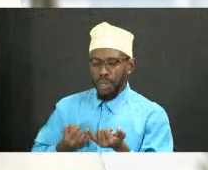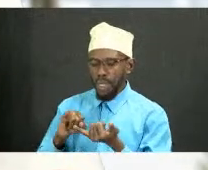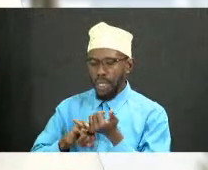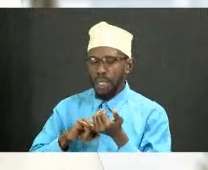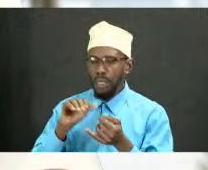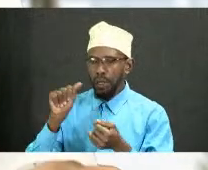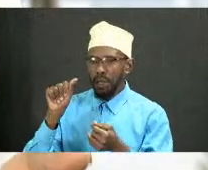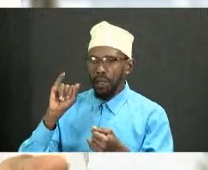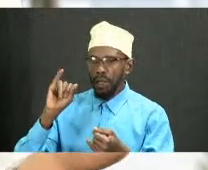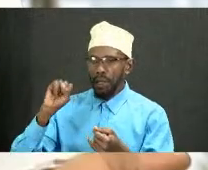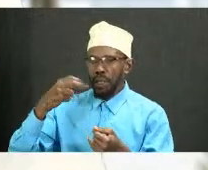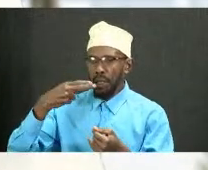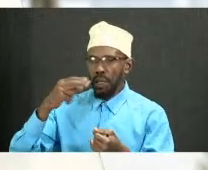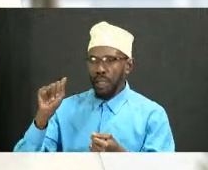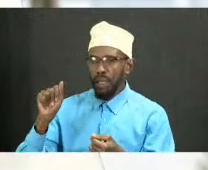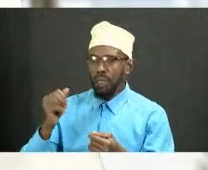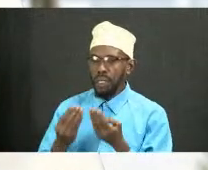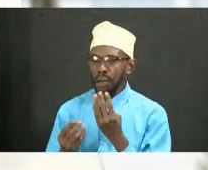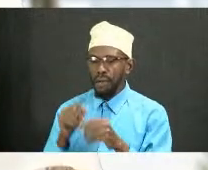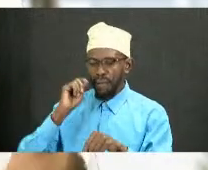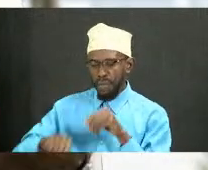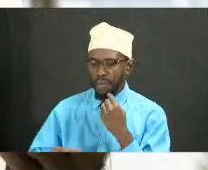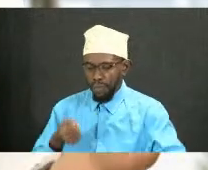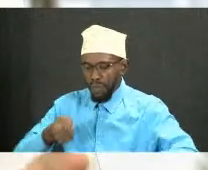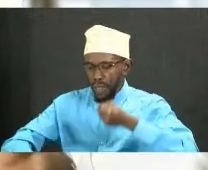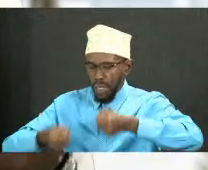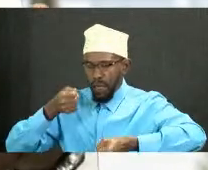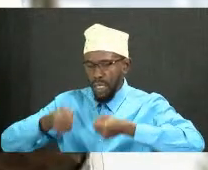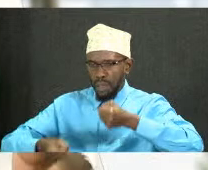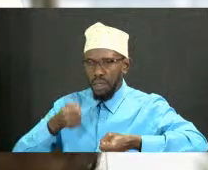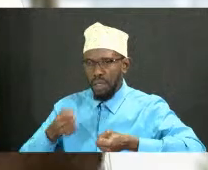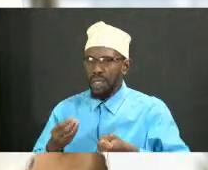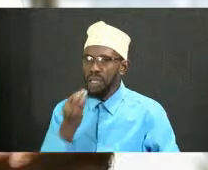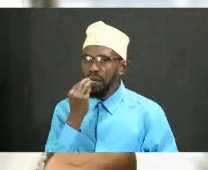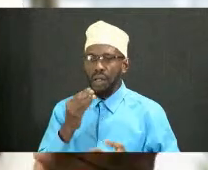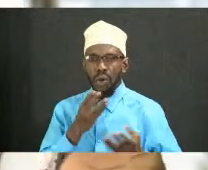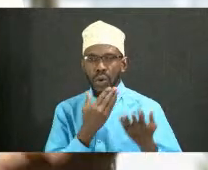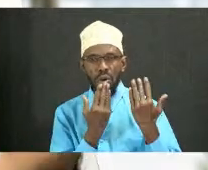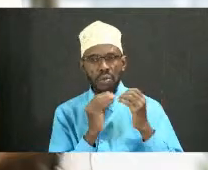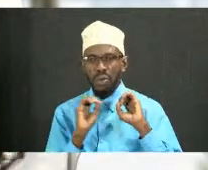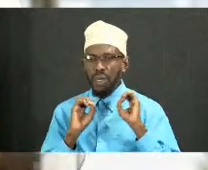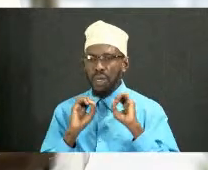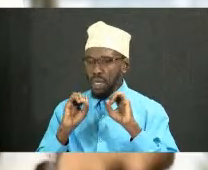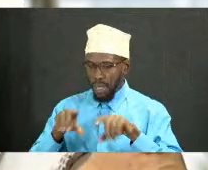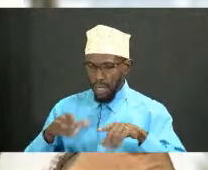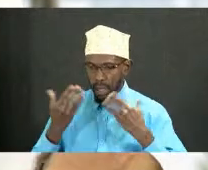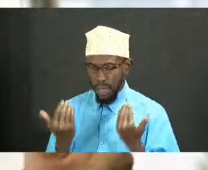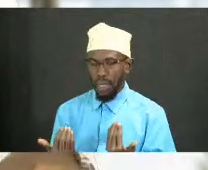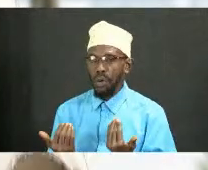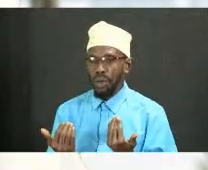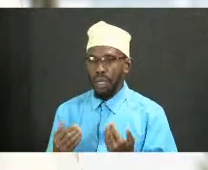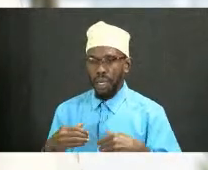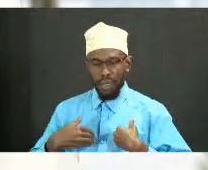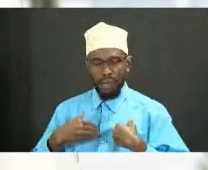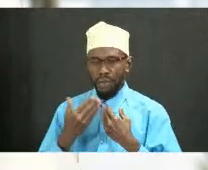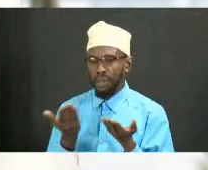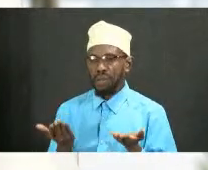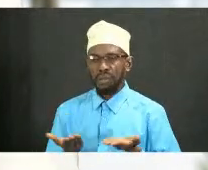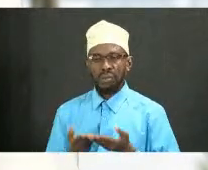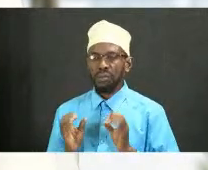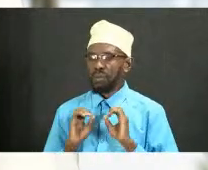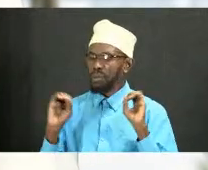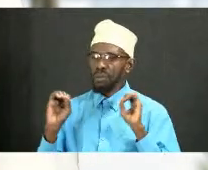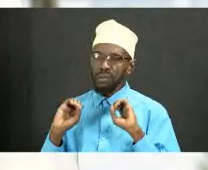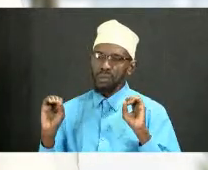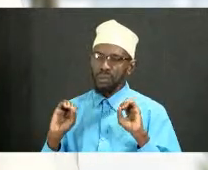hata miezi mitatu nyumba yake haijawashwa moto, ambayo nasema kwamba sitarajii kuna yeyote miongoni mwetu amekumbana na hali kama hizi.